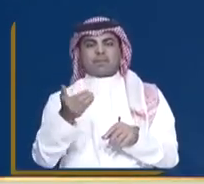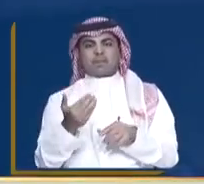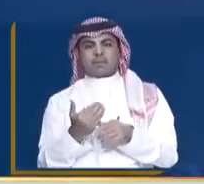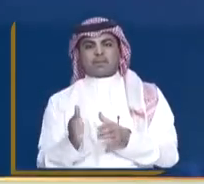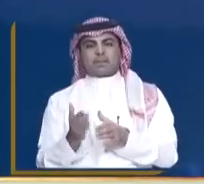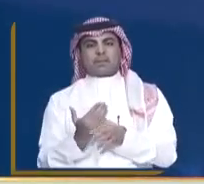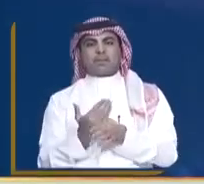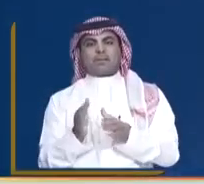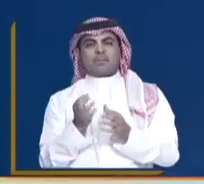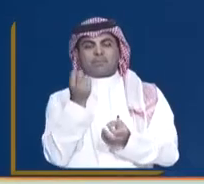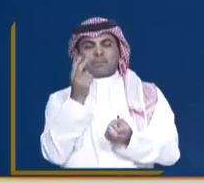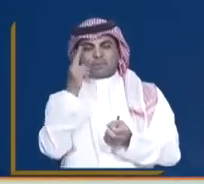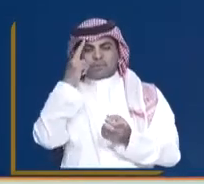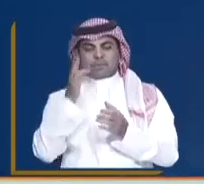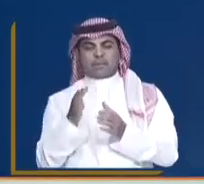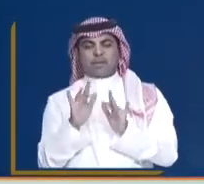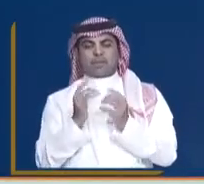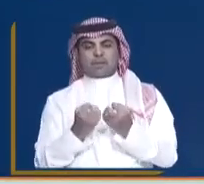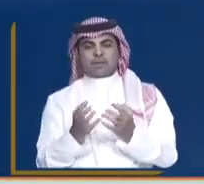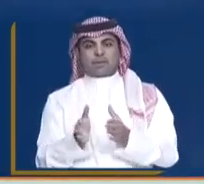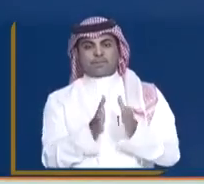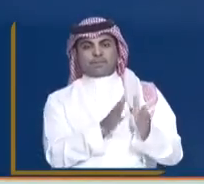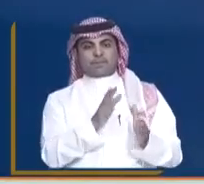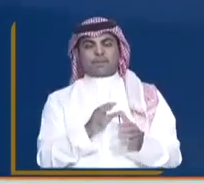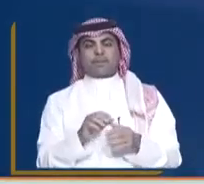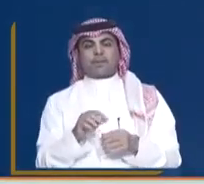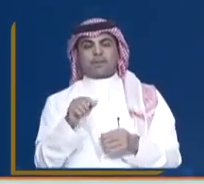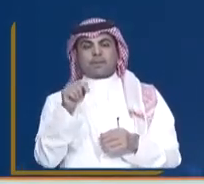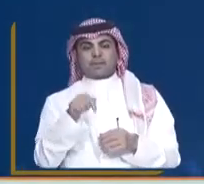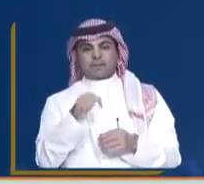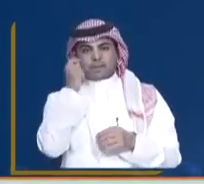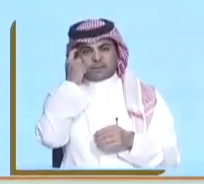السعوديه المبادره السعوديه الخضراء رؤيه عشرين ثلاثين